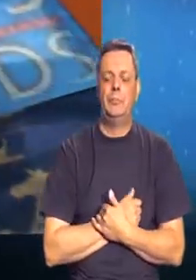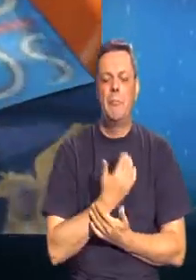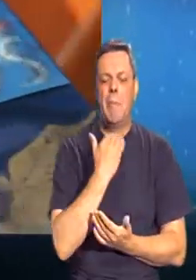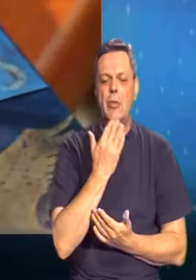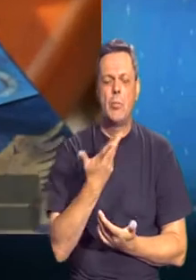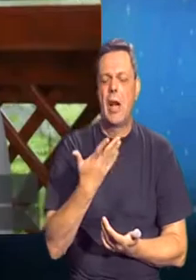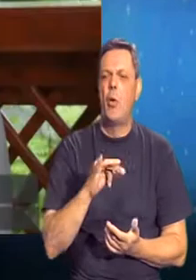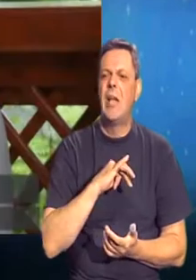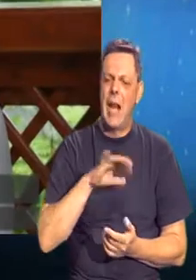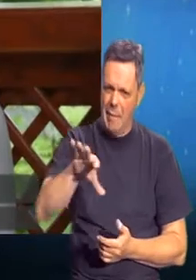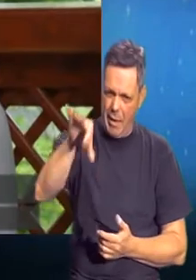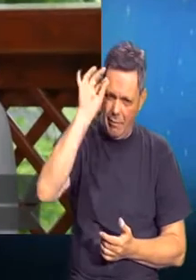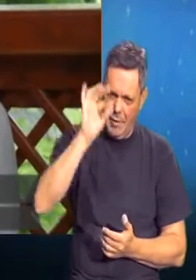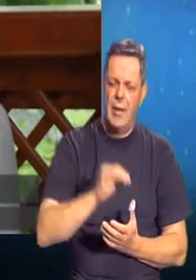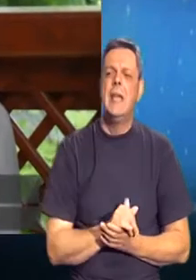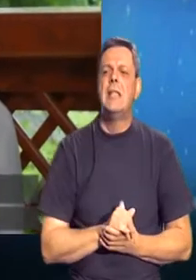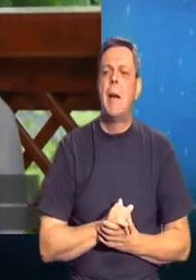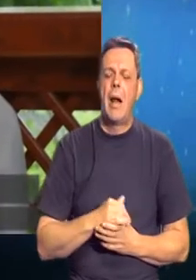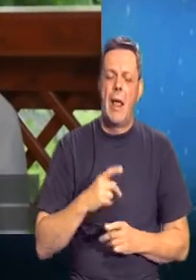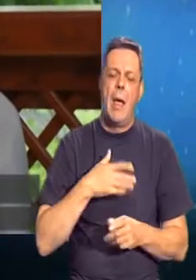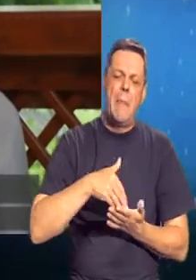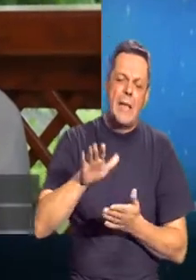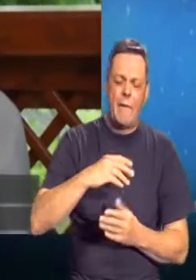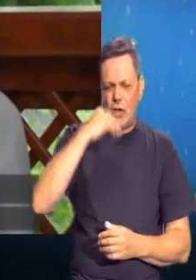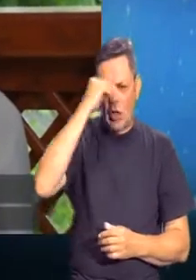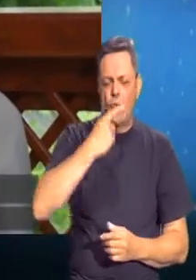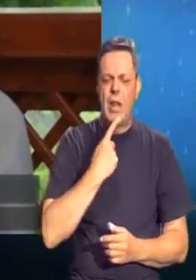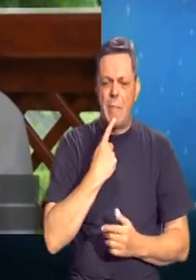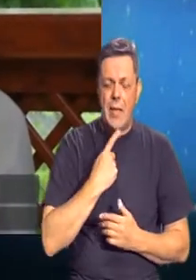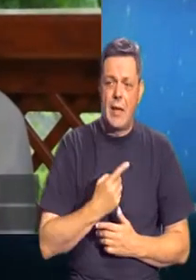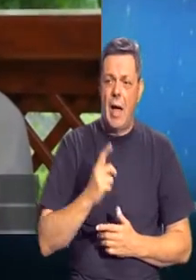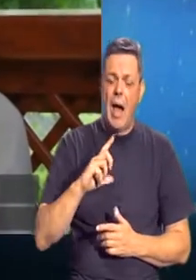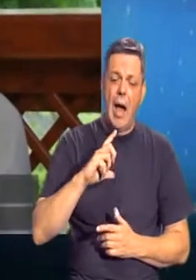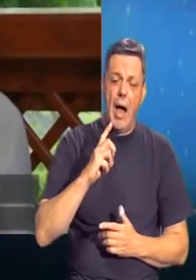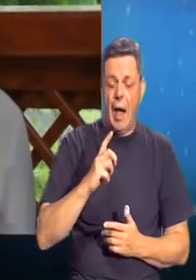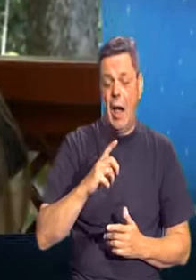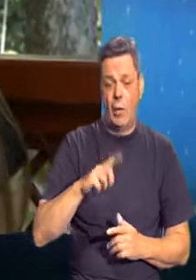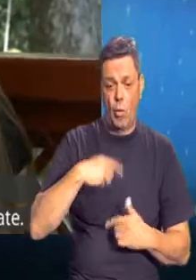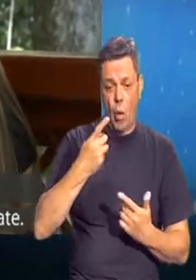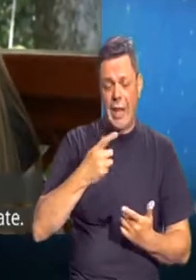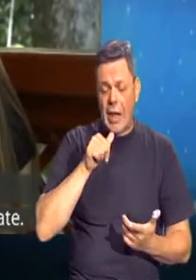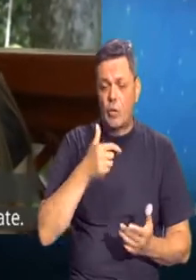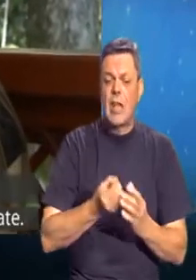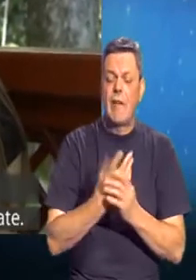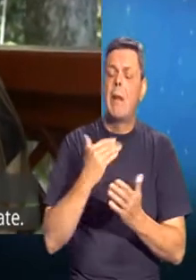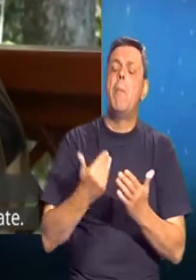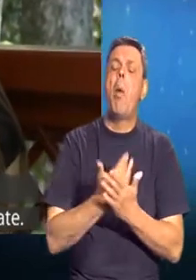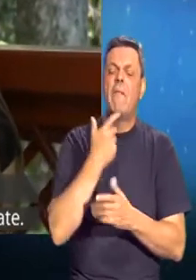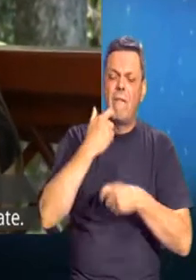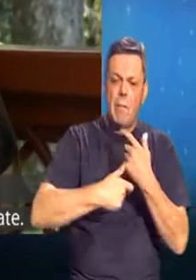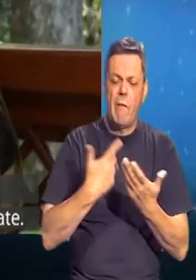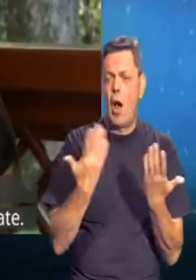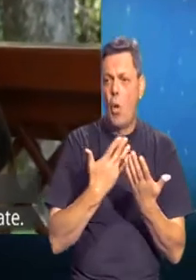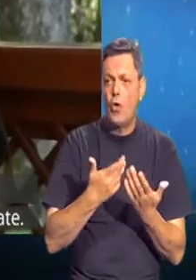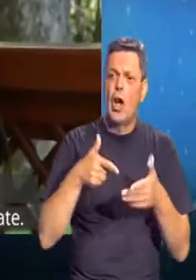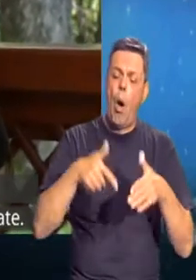Bez obzira koje zanimanje u budućnosti izabrali, nastavit će s učenjem jezika, a od rujna kreću i sa stvaranjem novih filmova koji će,